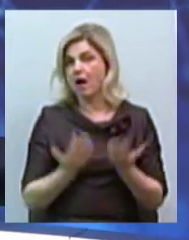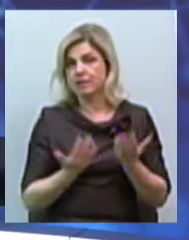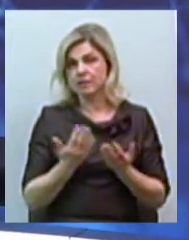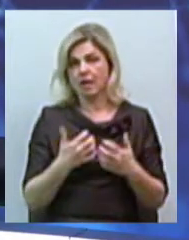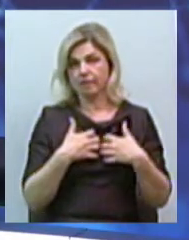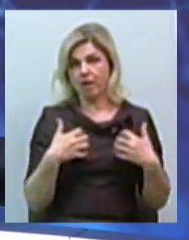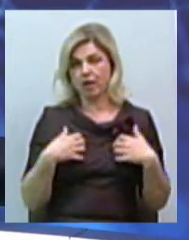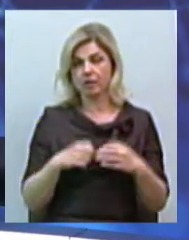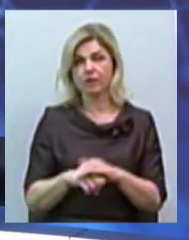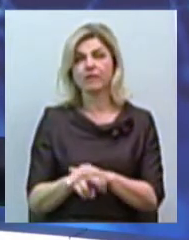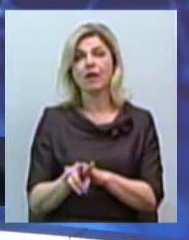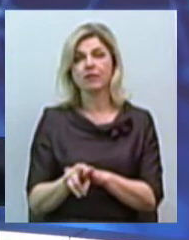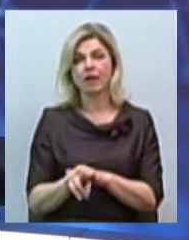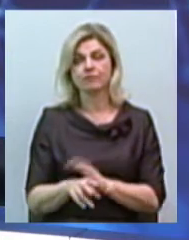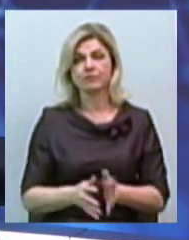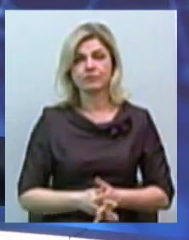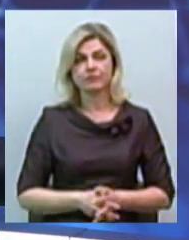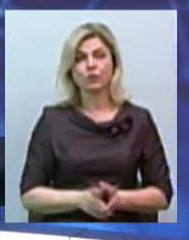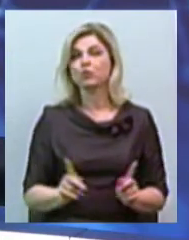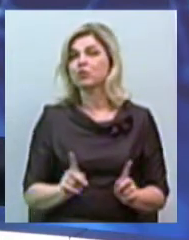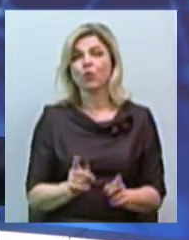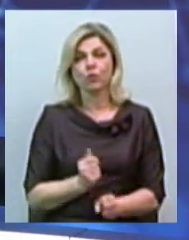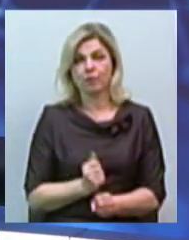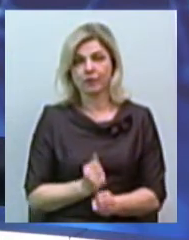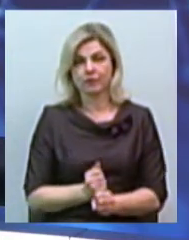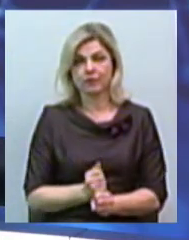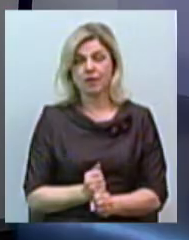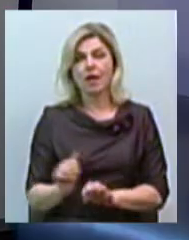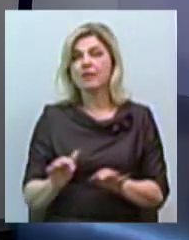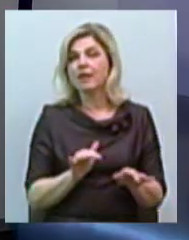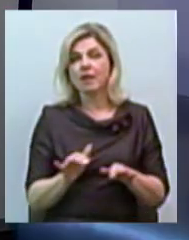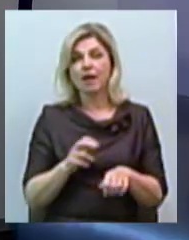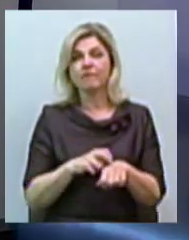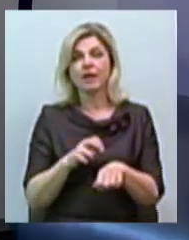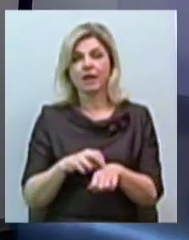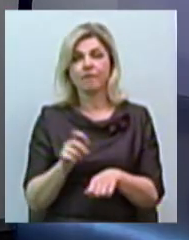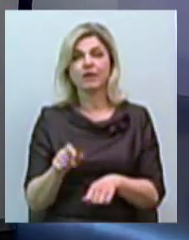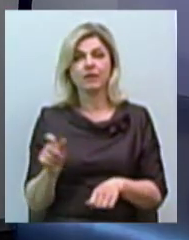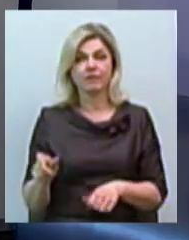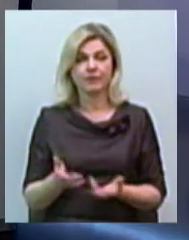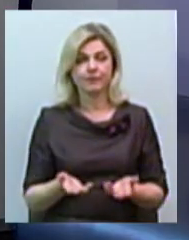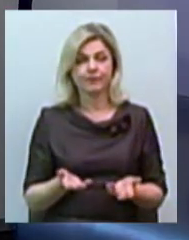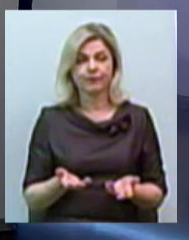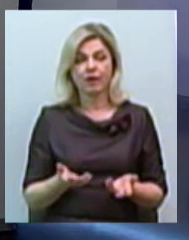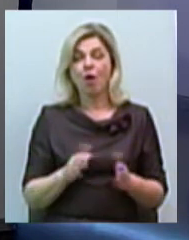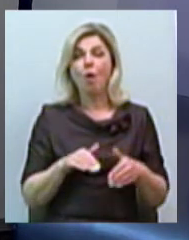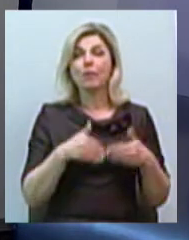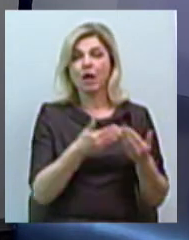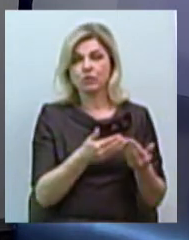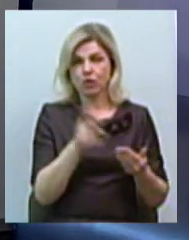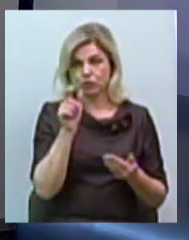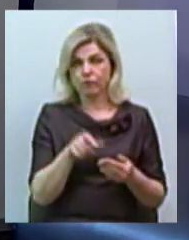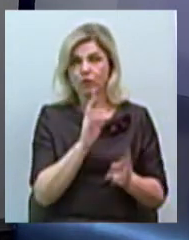тварина втекла, тоді що? Тоді... Дії лікарів? дії лікарів. Коли звертається людина, її покусав